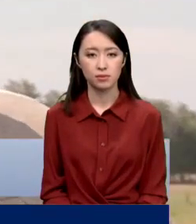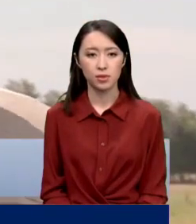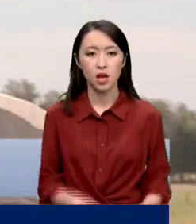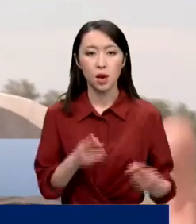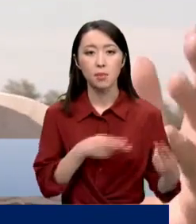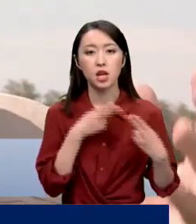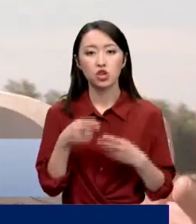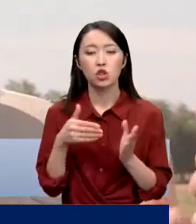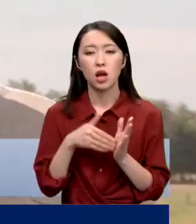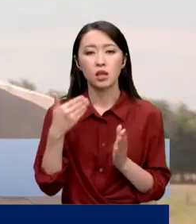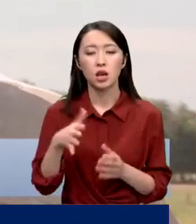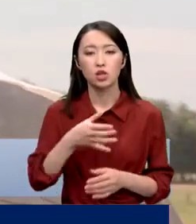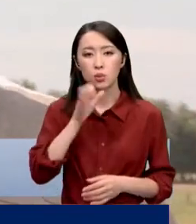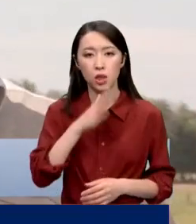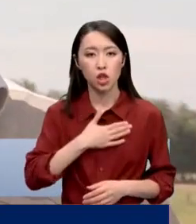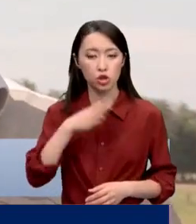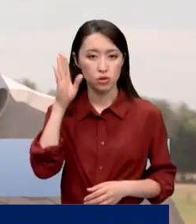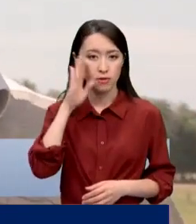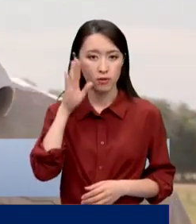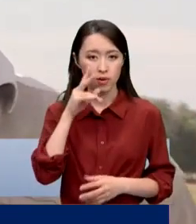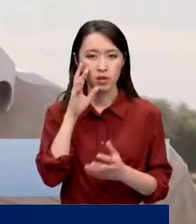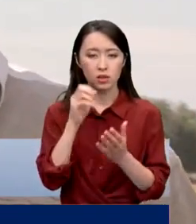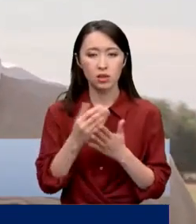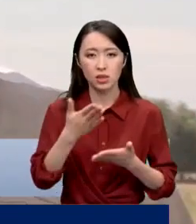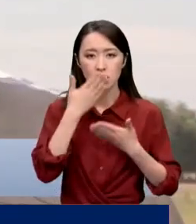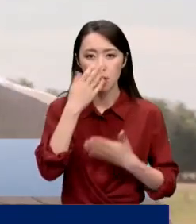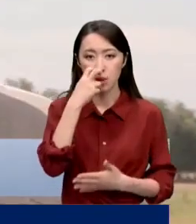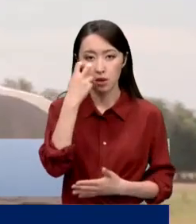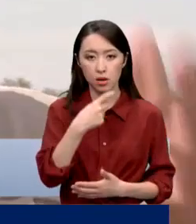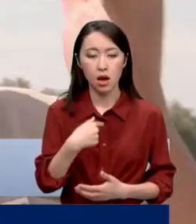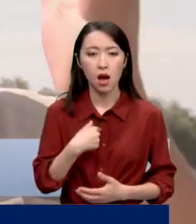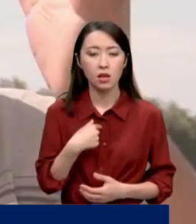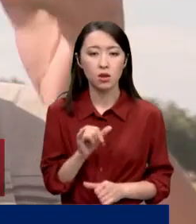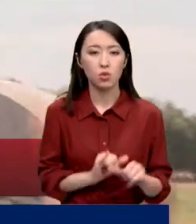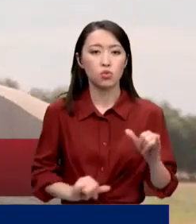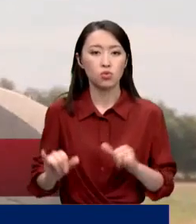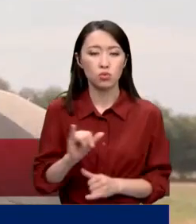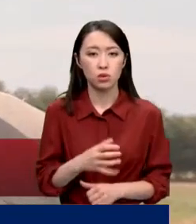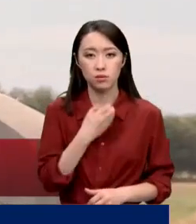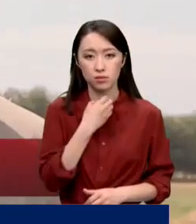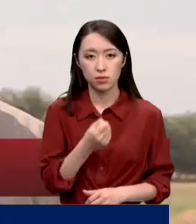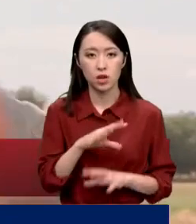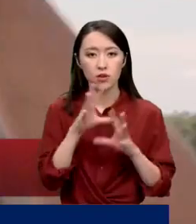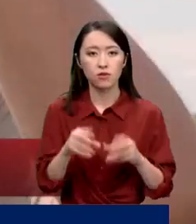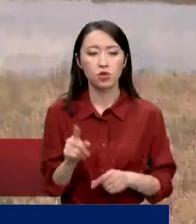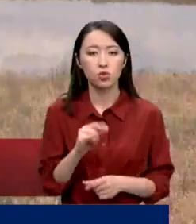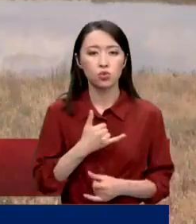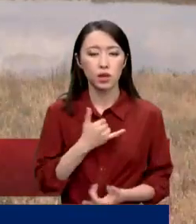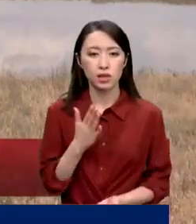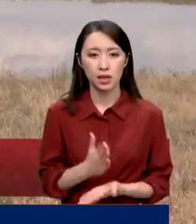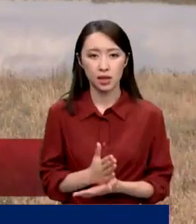Приезжие отказываются пить нашу воду, отмечают отвратительный запах. А нам выбирать не приходится. Это все, что у нас есть.